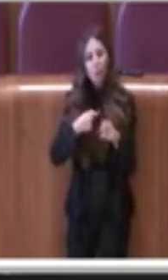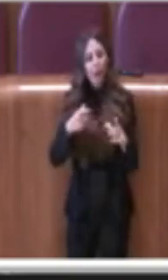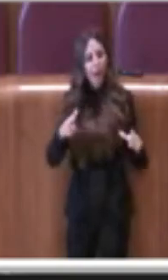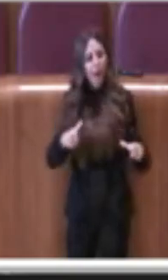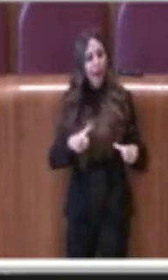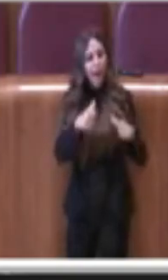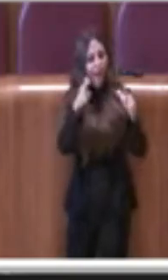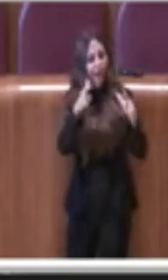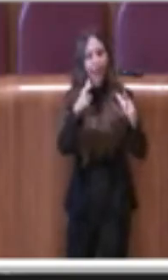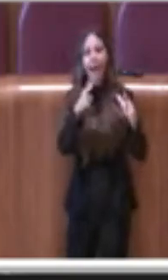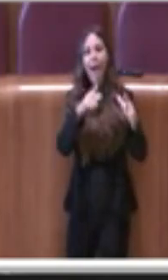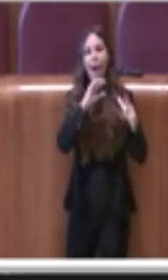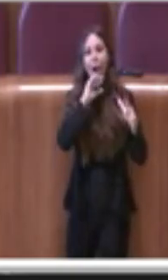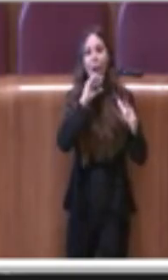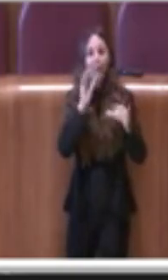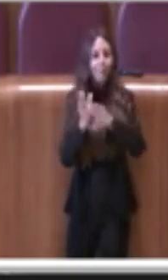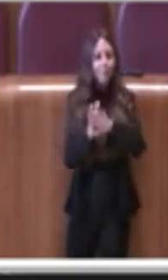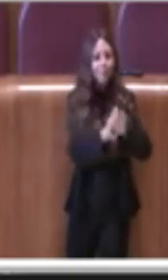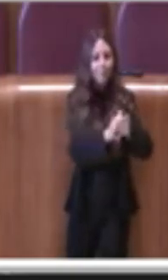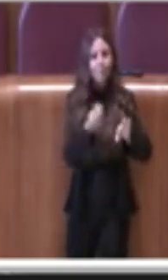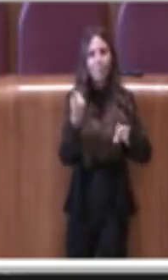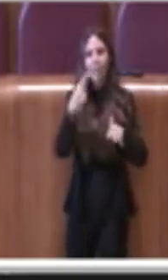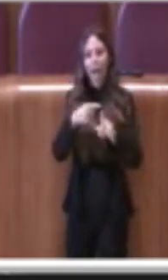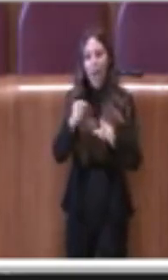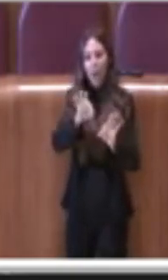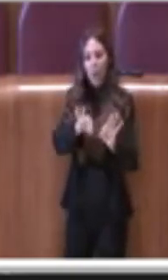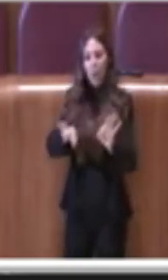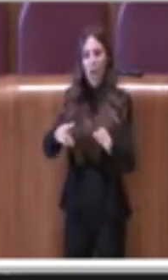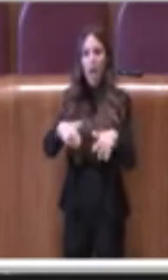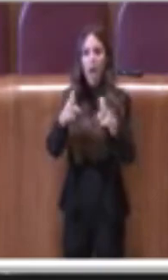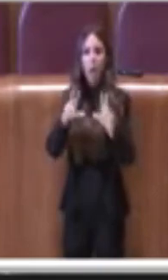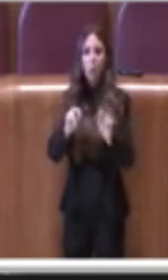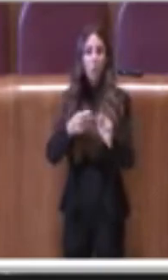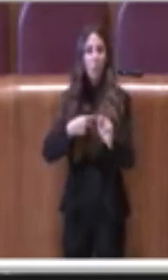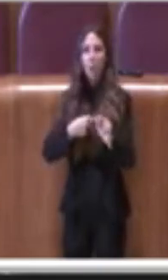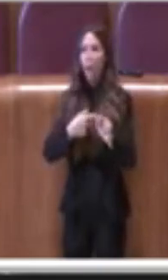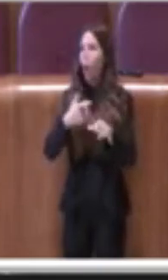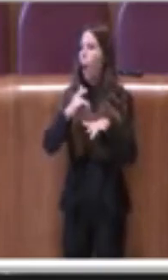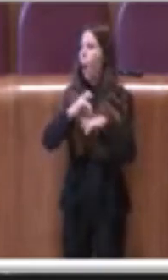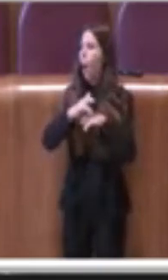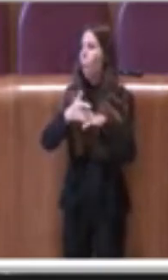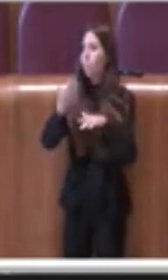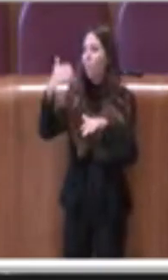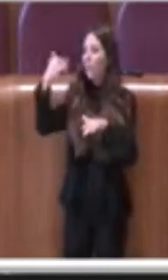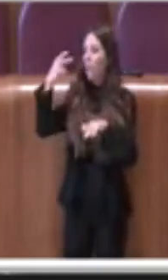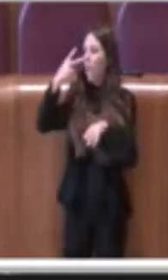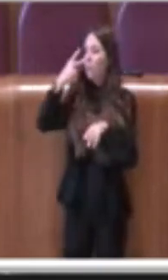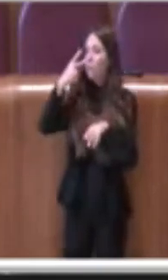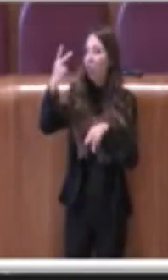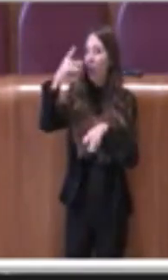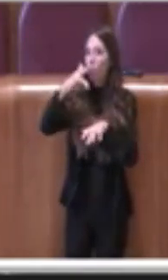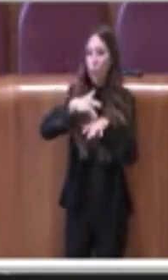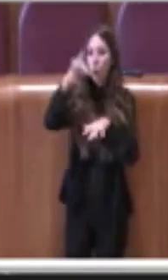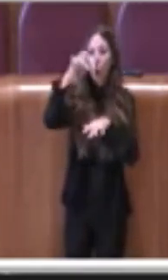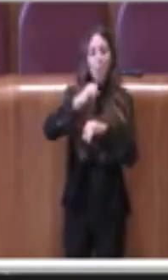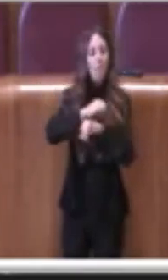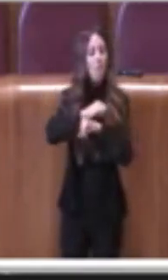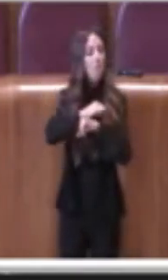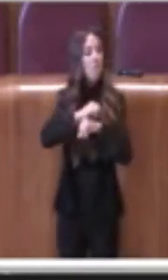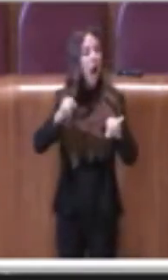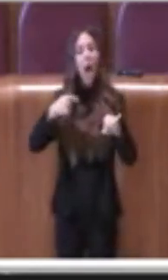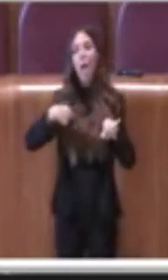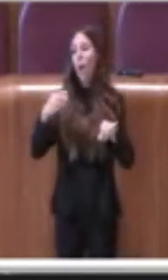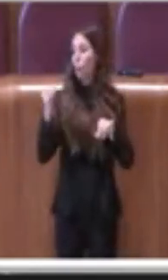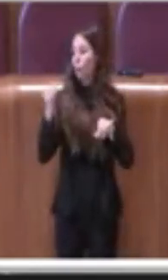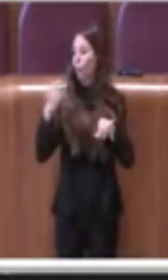alberi. Io nella mia vita in questa città azioni del genere io non le ho mai viste nella mia giovane età, ancora